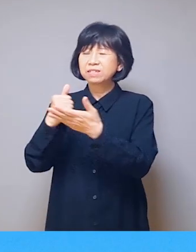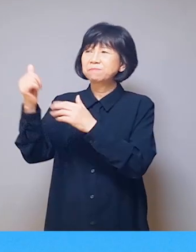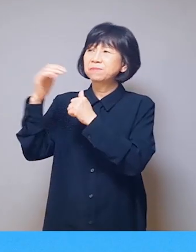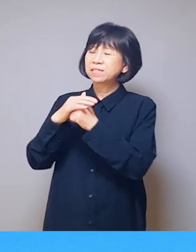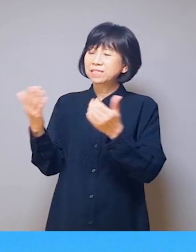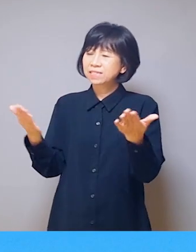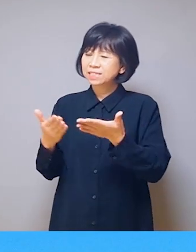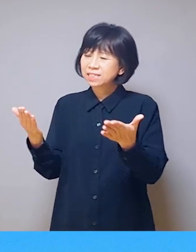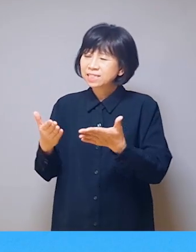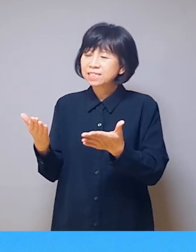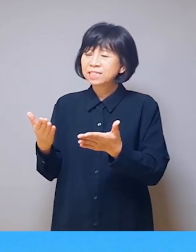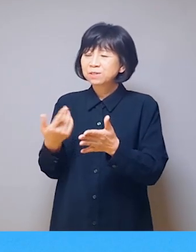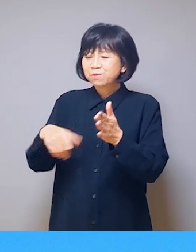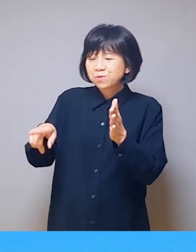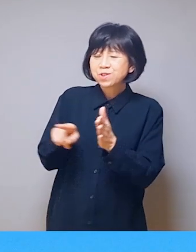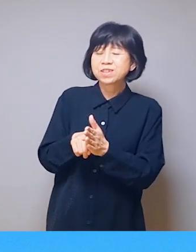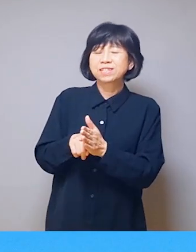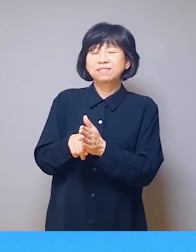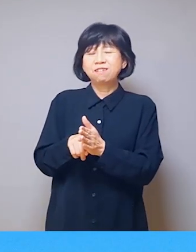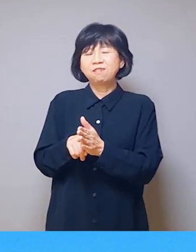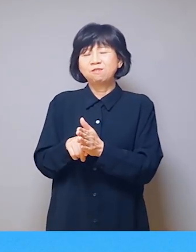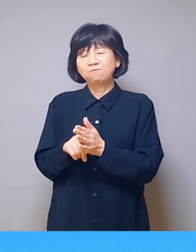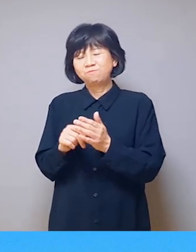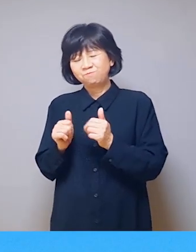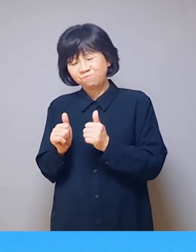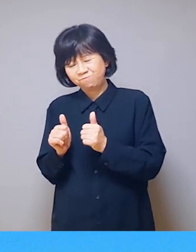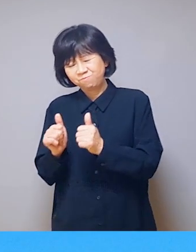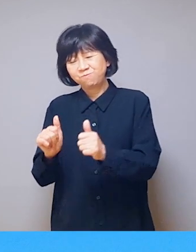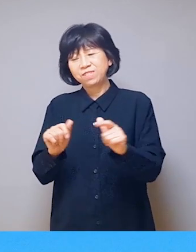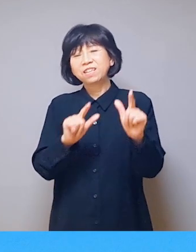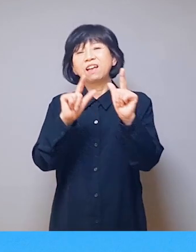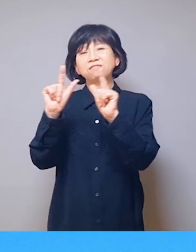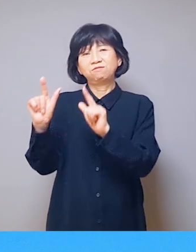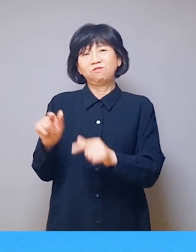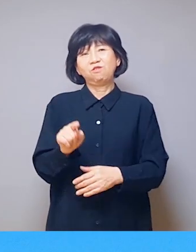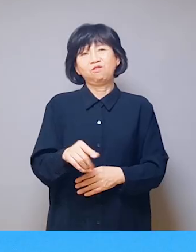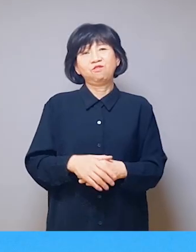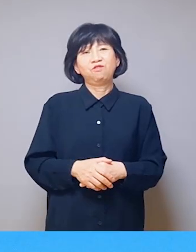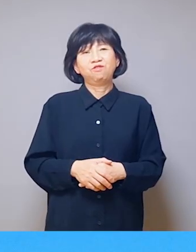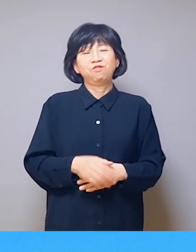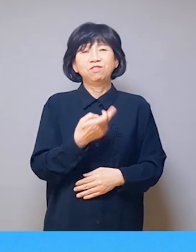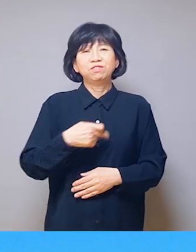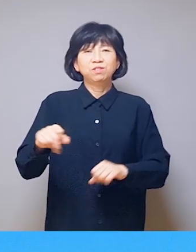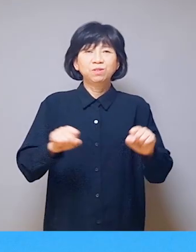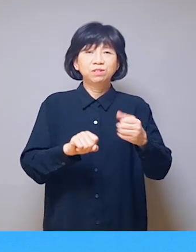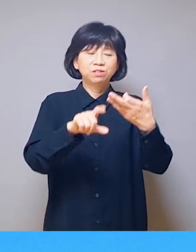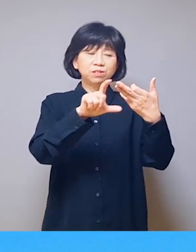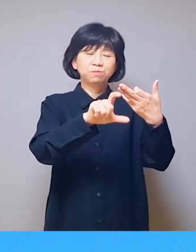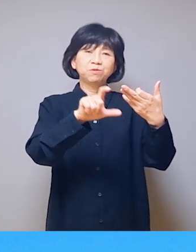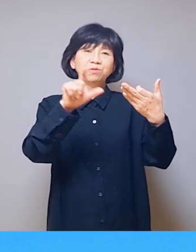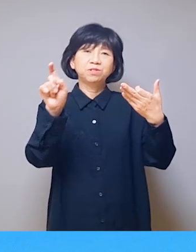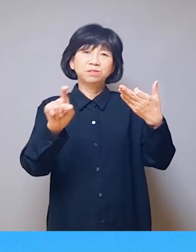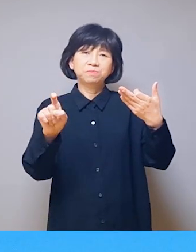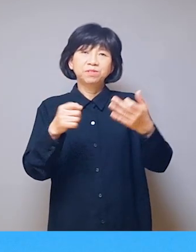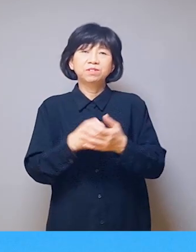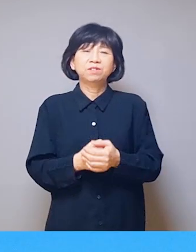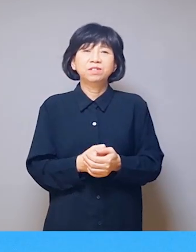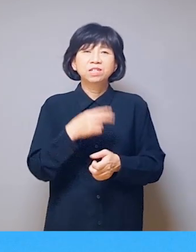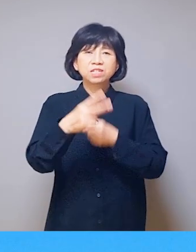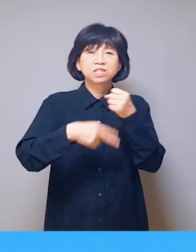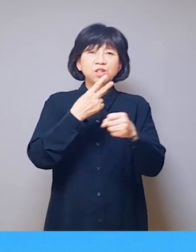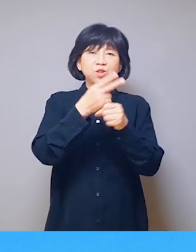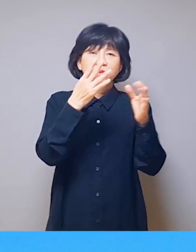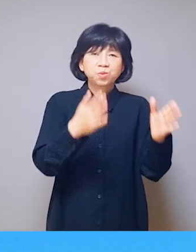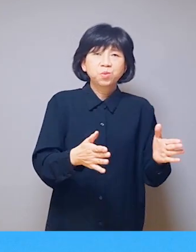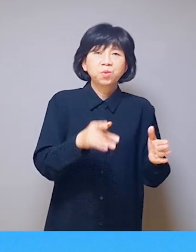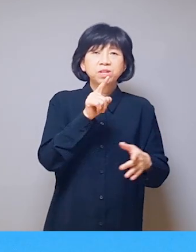결단, 이게 헌신인 겁니다. 사도행전 19장 10절을 한번 볼까요? 2해 동안 이같이 하니 아시아에 사는